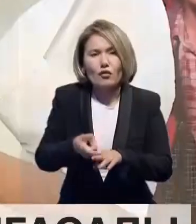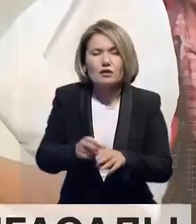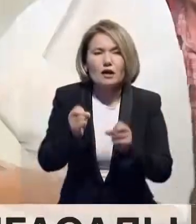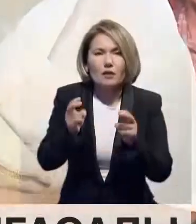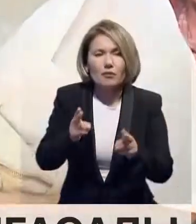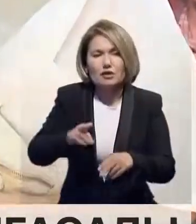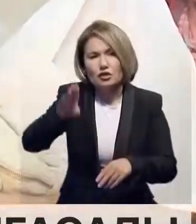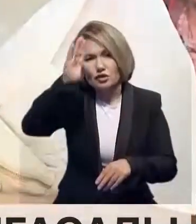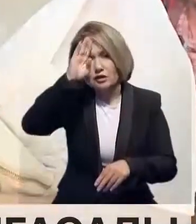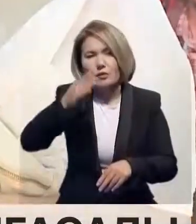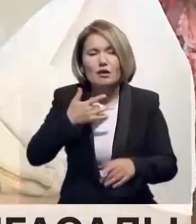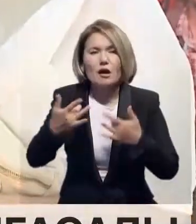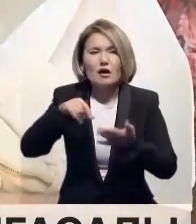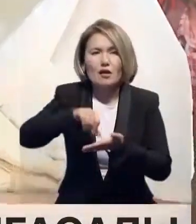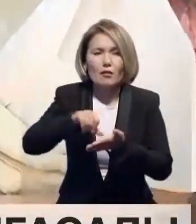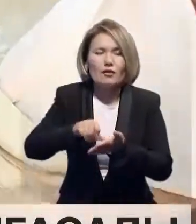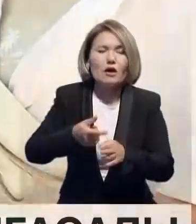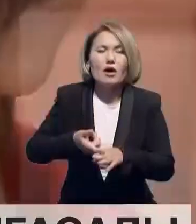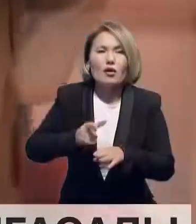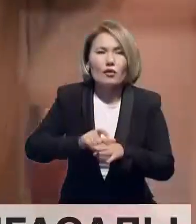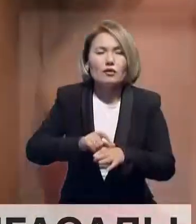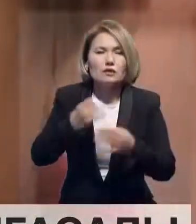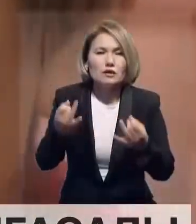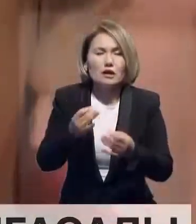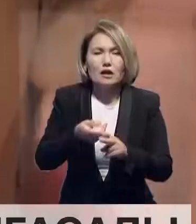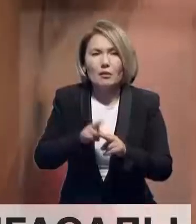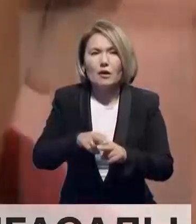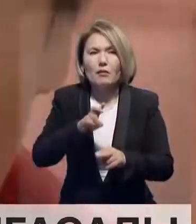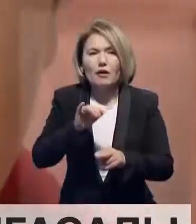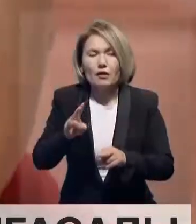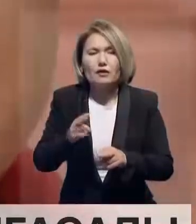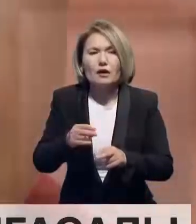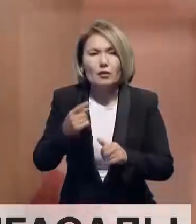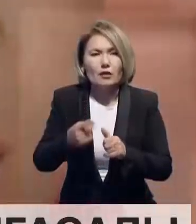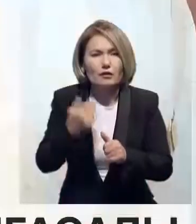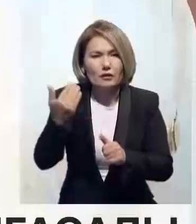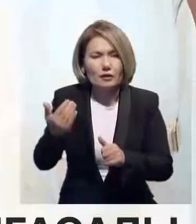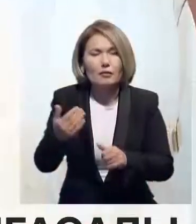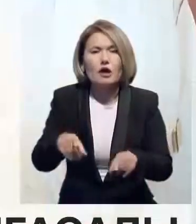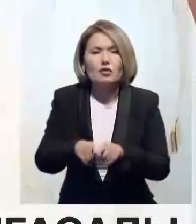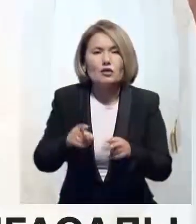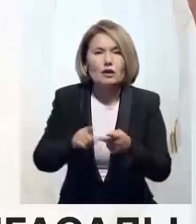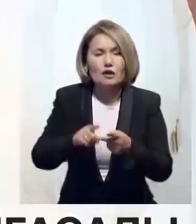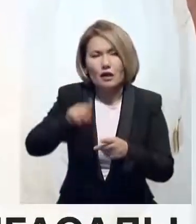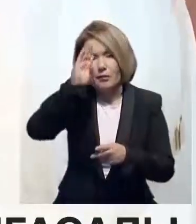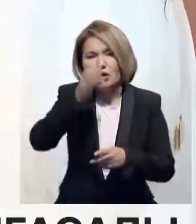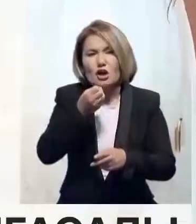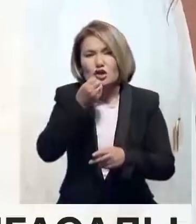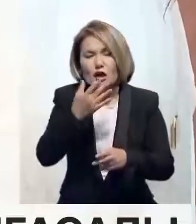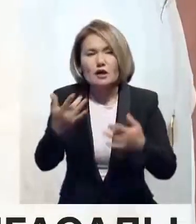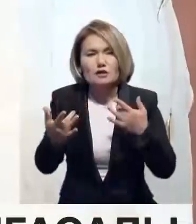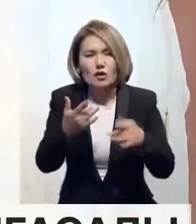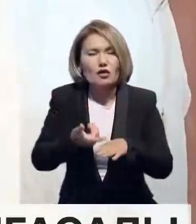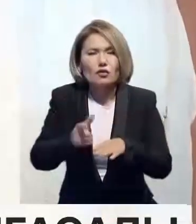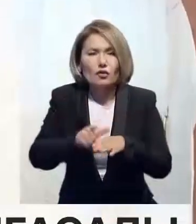жігіттер. Екінші маусымдағы тағы бір кейіпкер Бекон болмақ. Оның рөлі Бағдаулет Асылбекке жүктелген. Жасы актердің көтерер